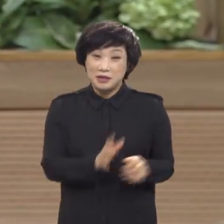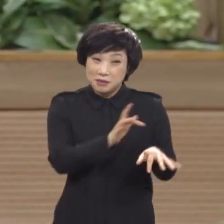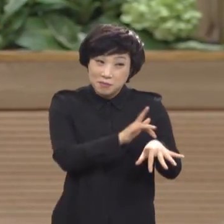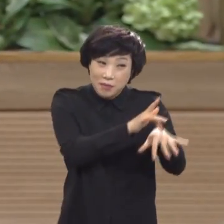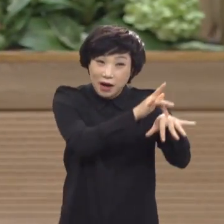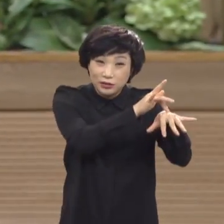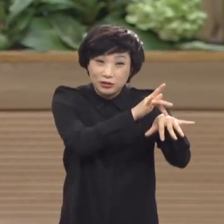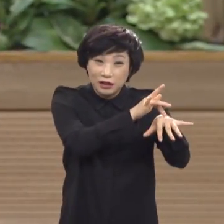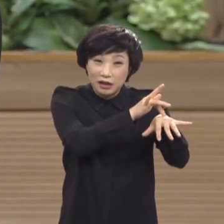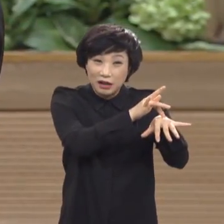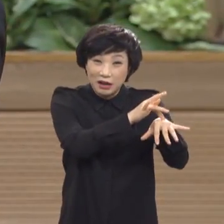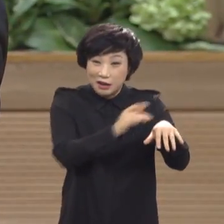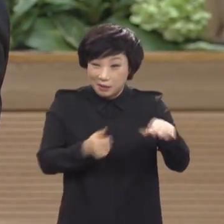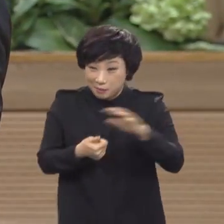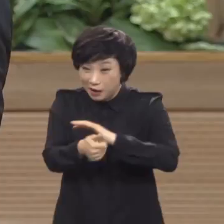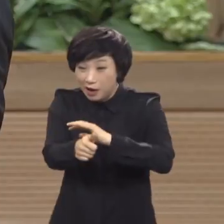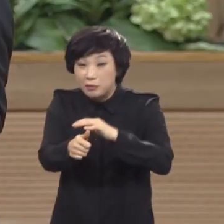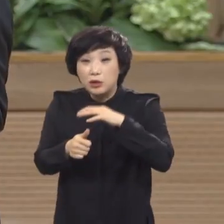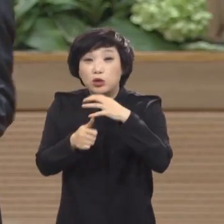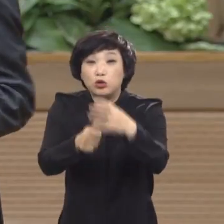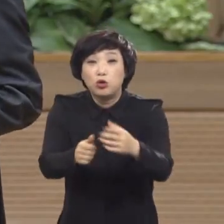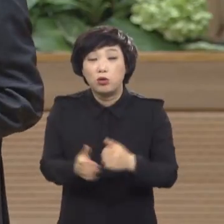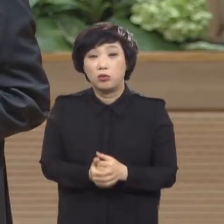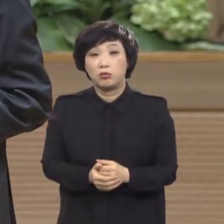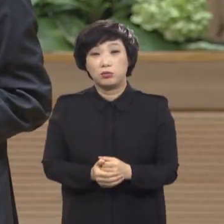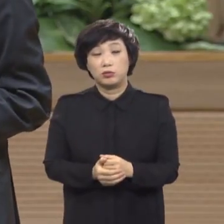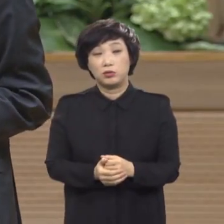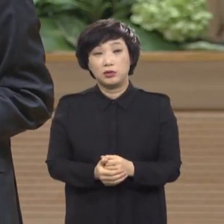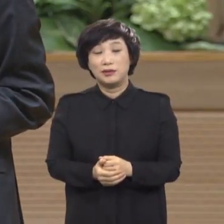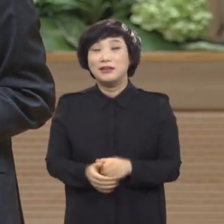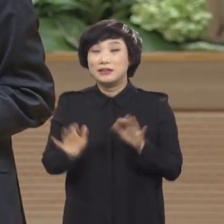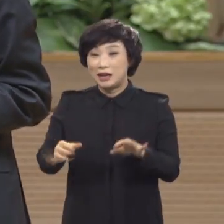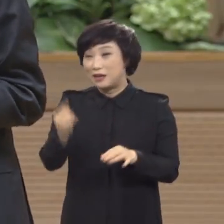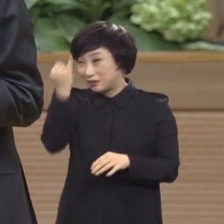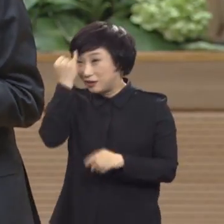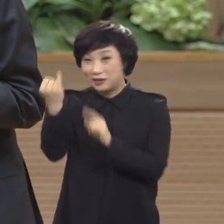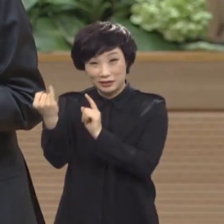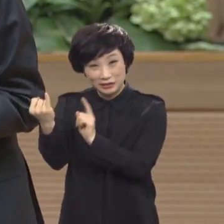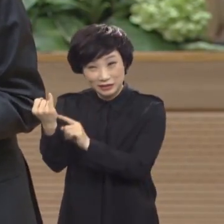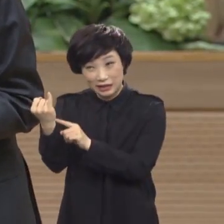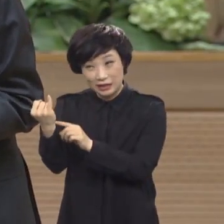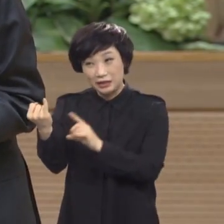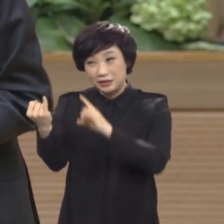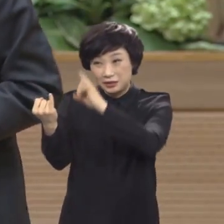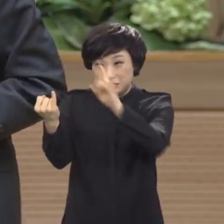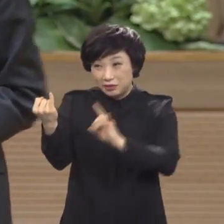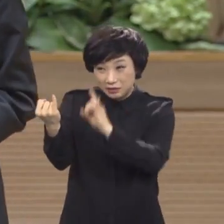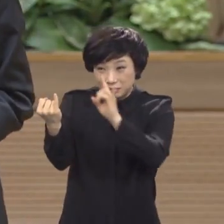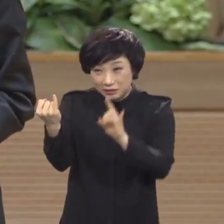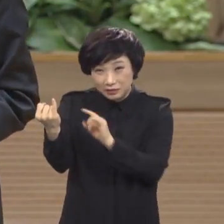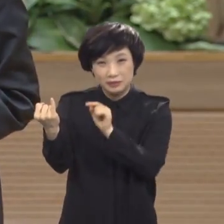마귀가 뱀을 이용해서 여자 하와를 속여서